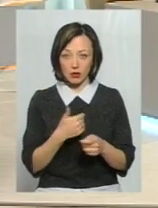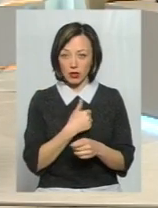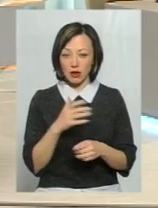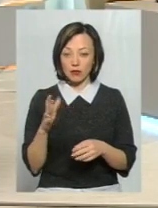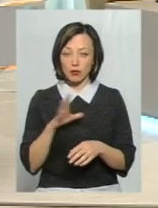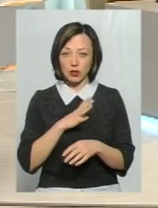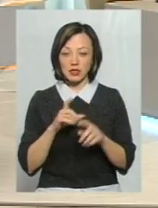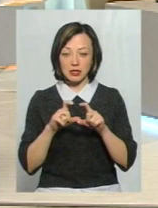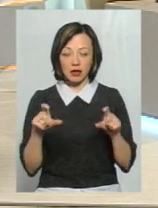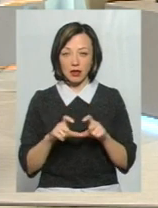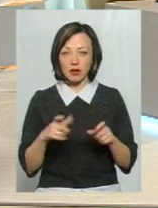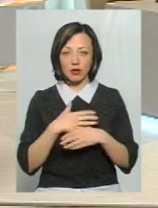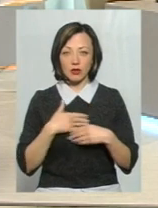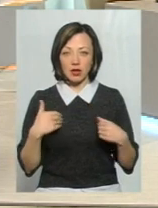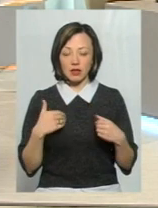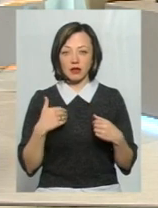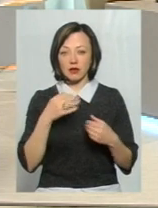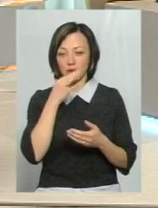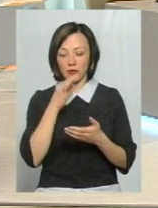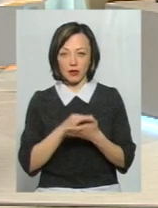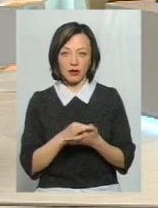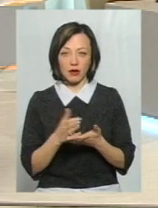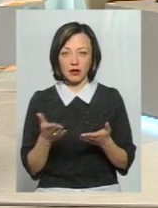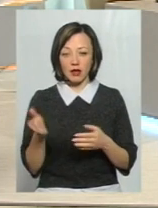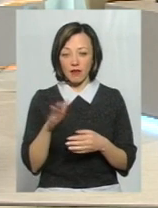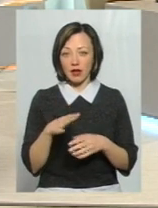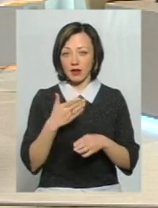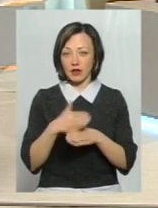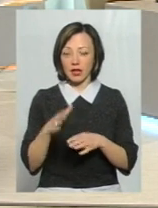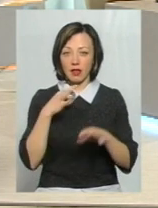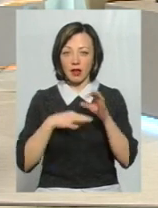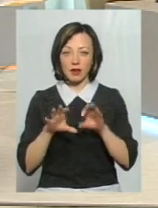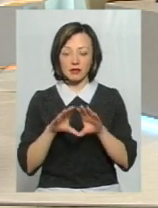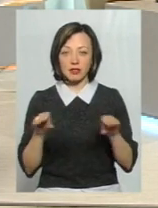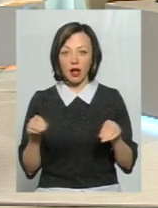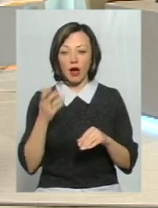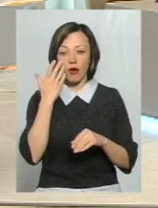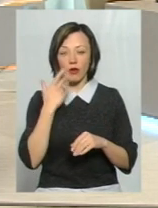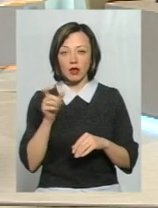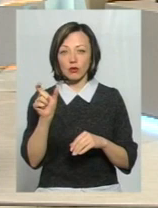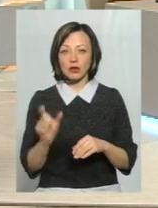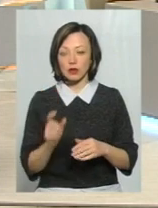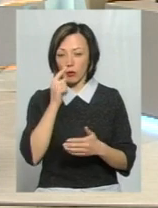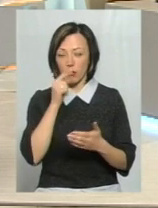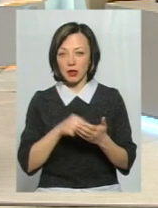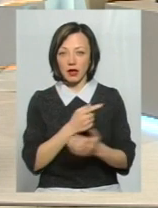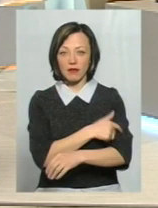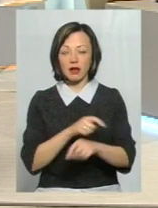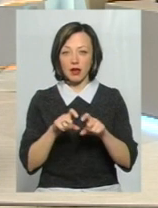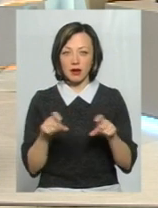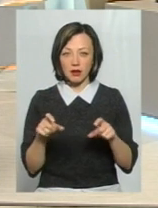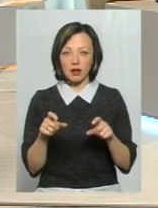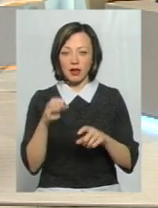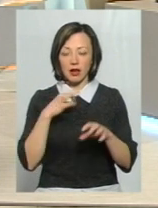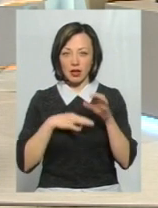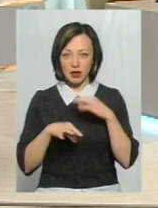цих закладів і не хочуть нести в лікарню. Да, ні, не, давайте нам тільки на ліки, давайте все. А коли людина попадає в лікарню, ці ліки